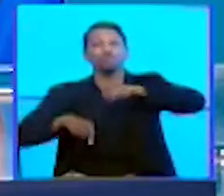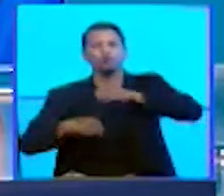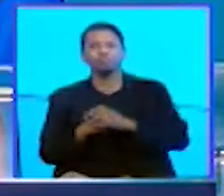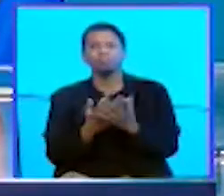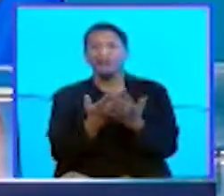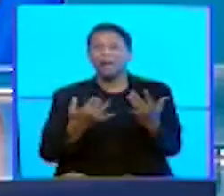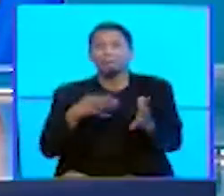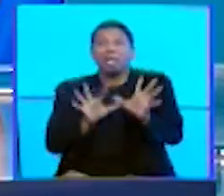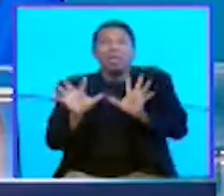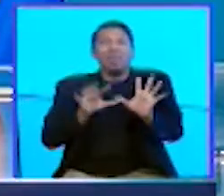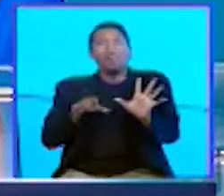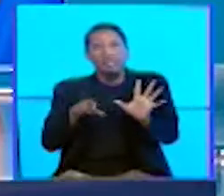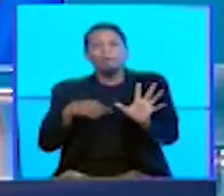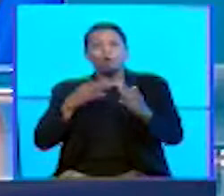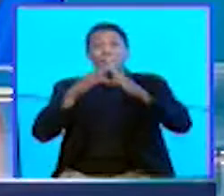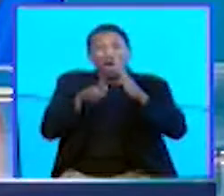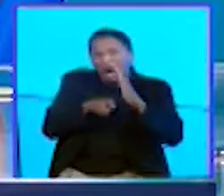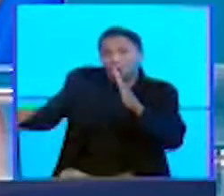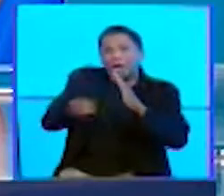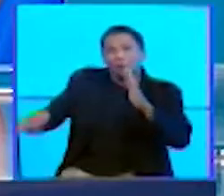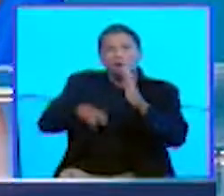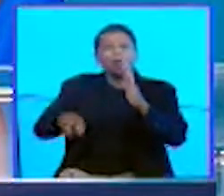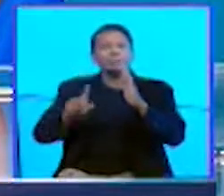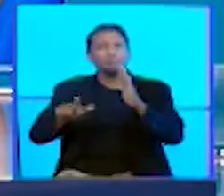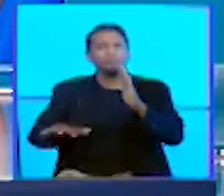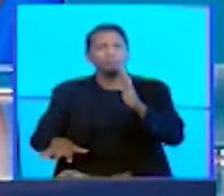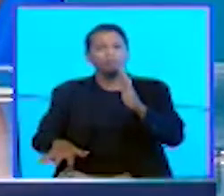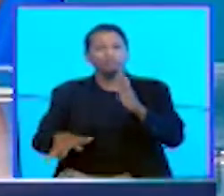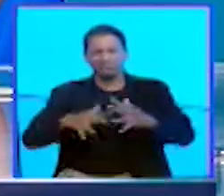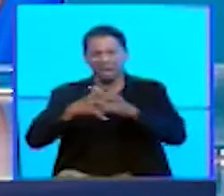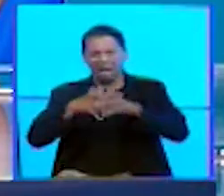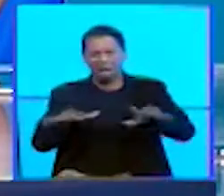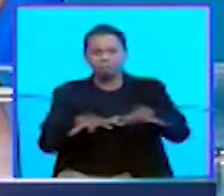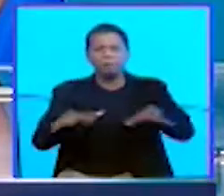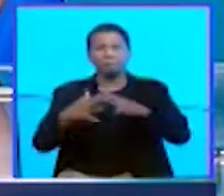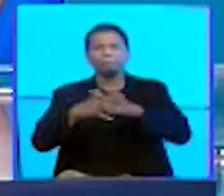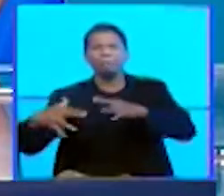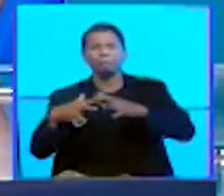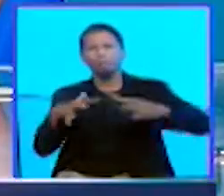sempat panik dan berhamburan keluar rumah karena rumah mereka bergeser akibat adanya pergerakan tanah.